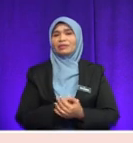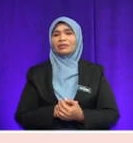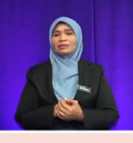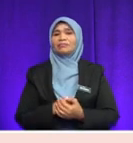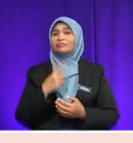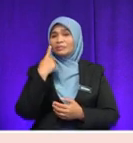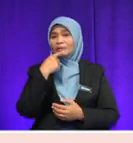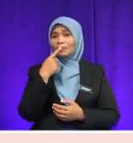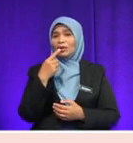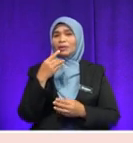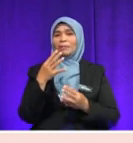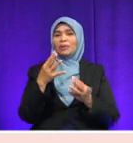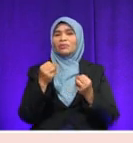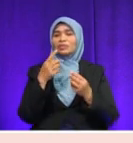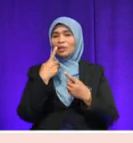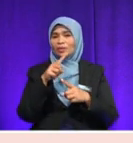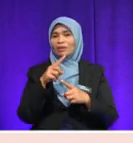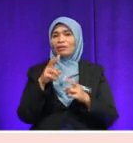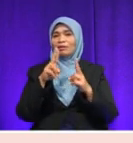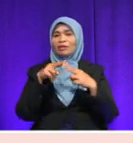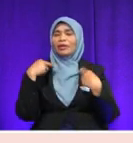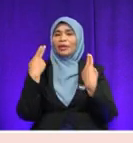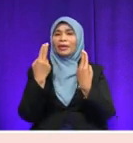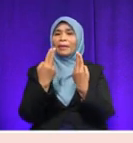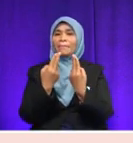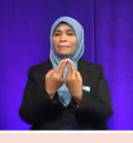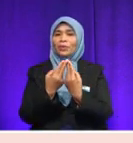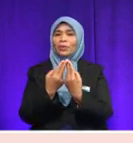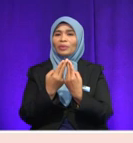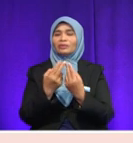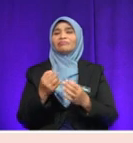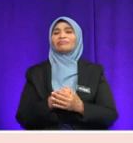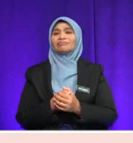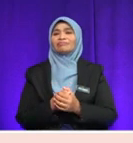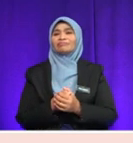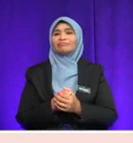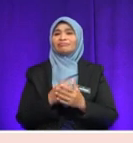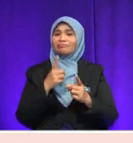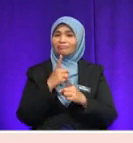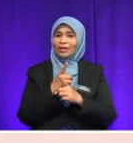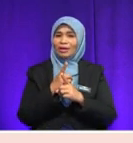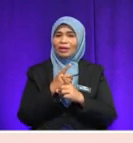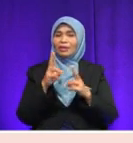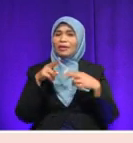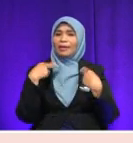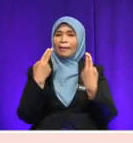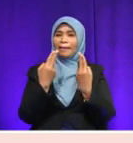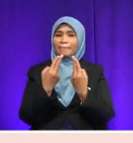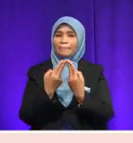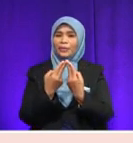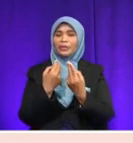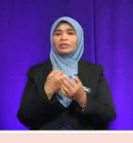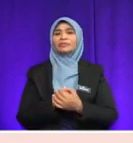siapa Jawab Ah terus Jawa semuanya betul Oke Betul himpun eh sebuah tutup